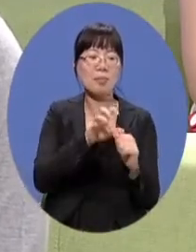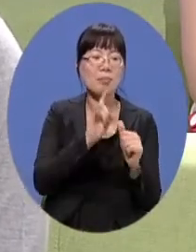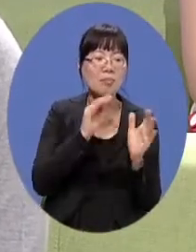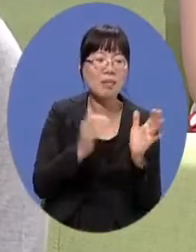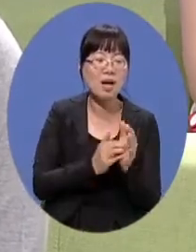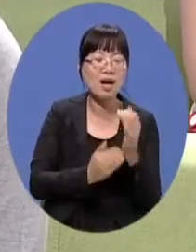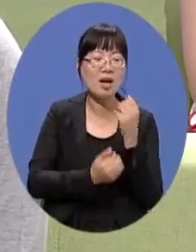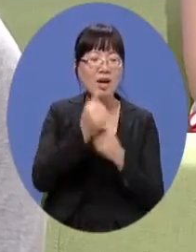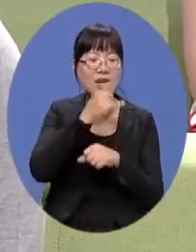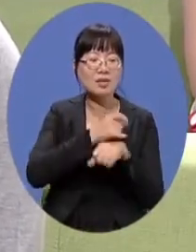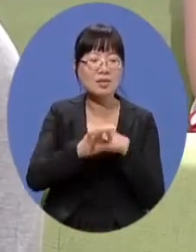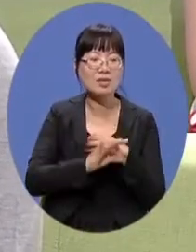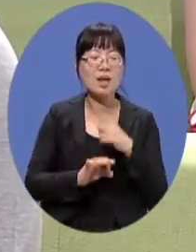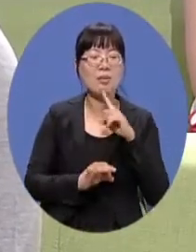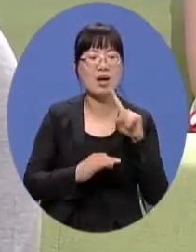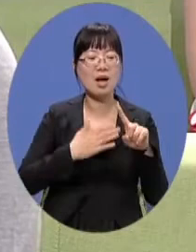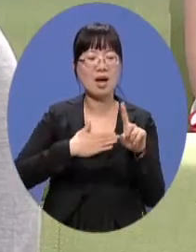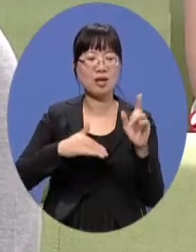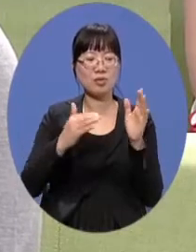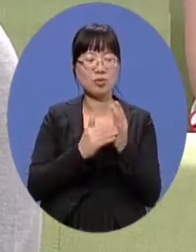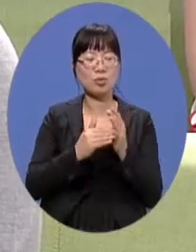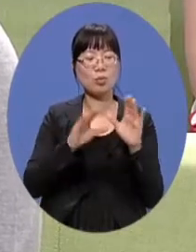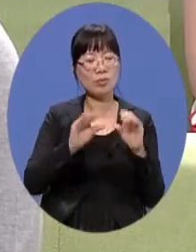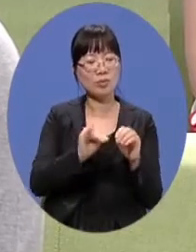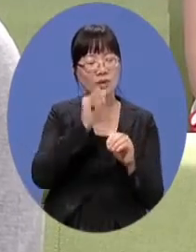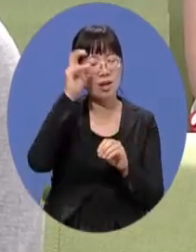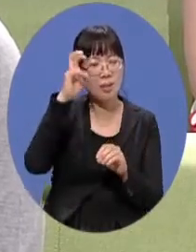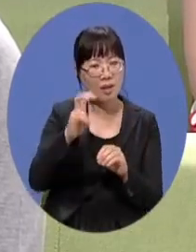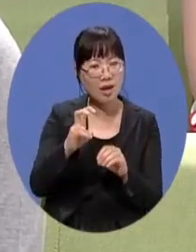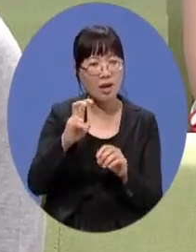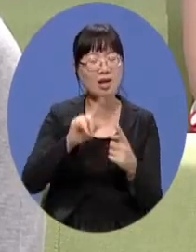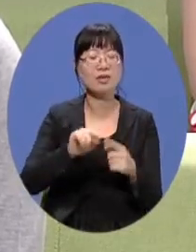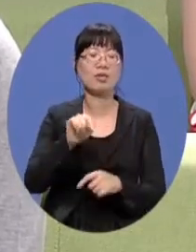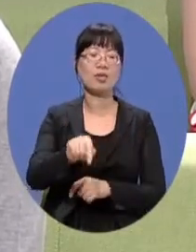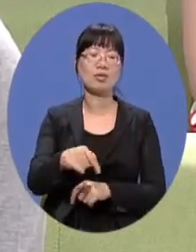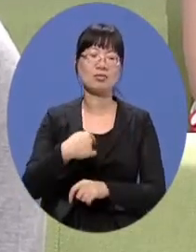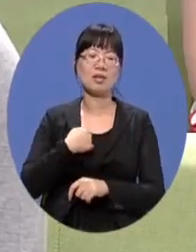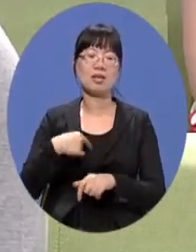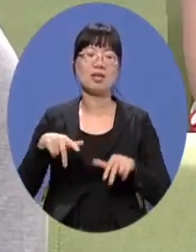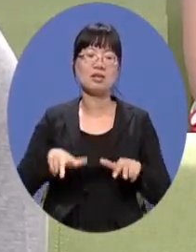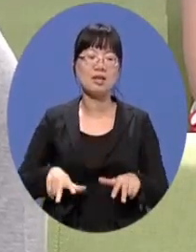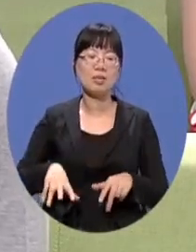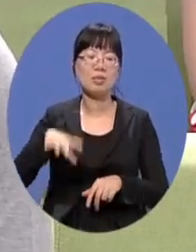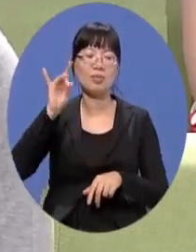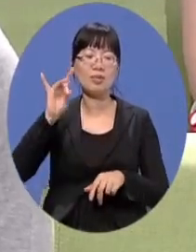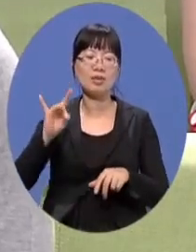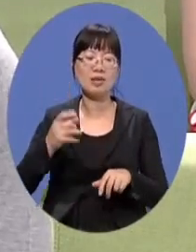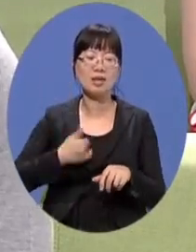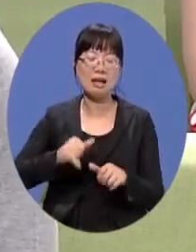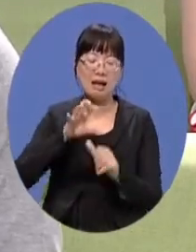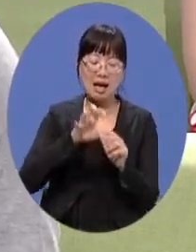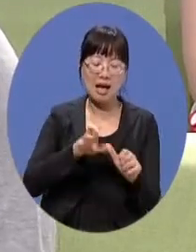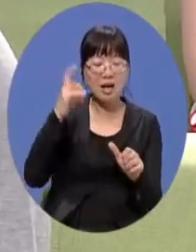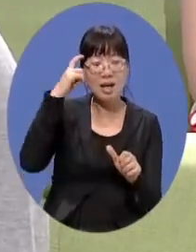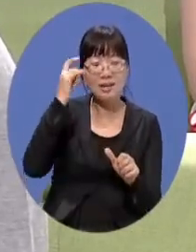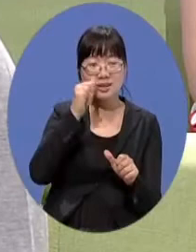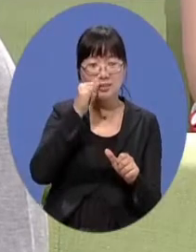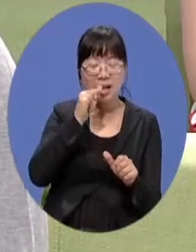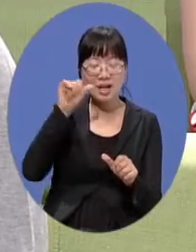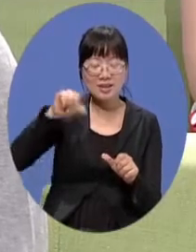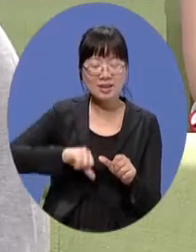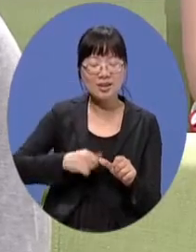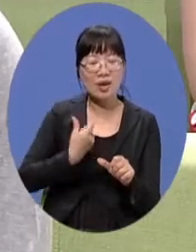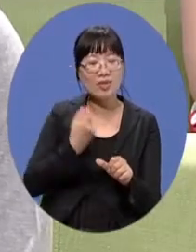내가 설명하면 얘가 내 말을 알아듣고 멈출 것이다. 이런 게 되면은 내가 이제 우선 아이를 갖다 제압하려고 하지만 내가 질것